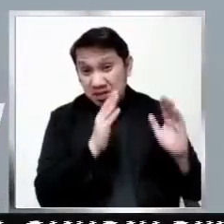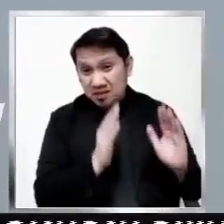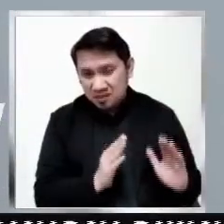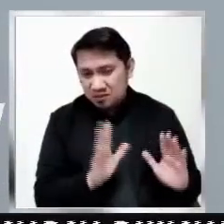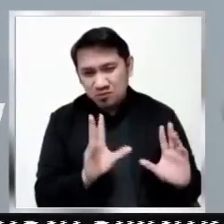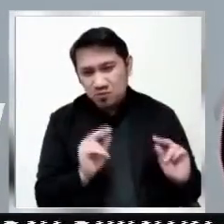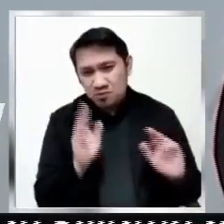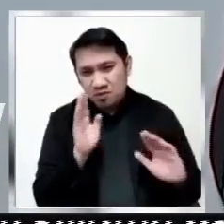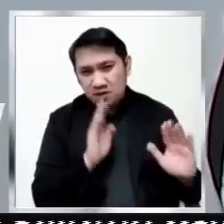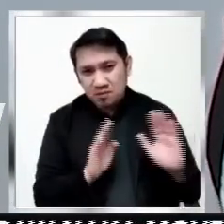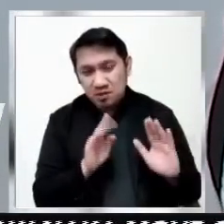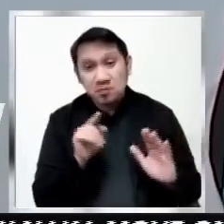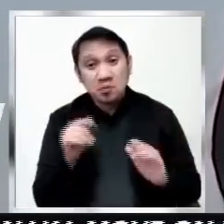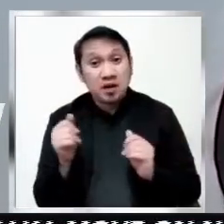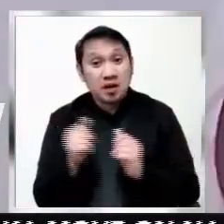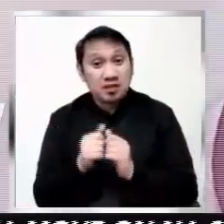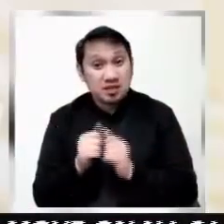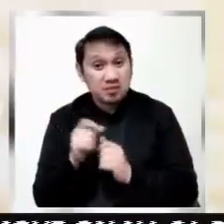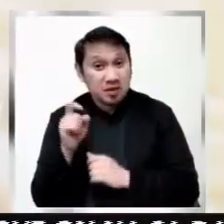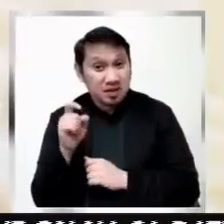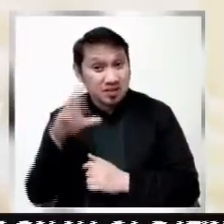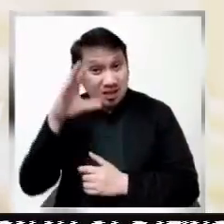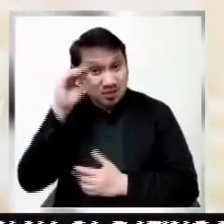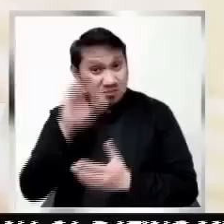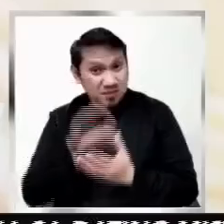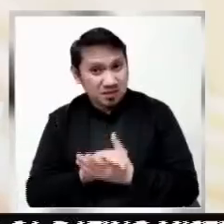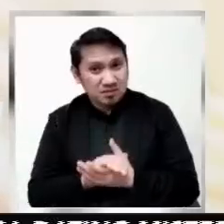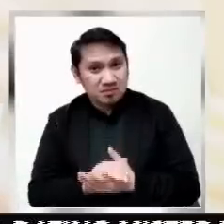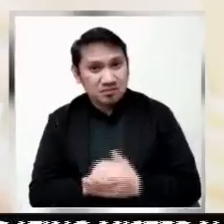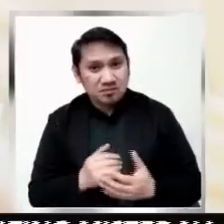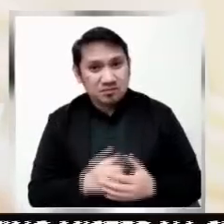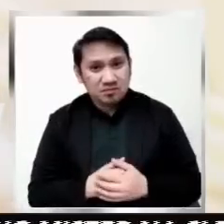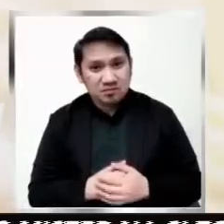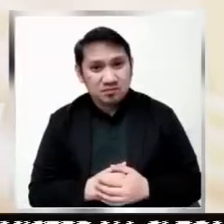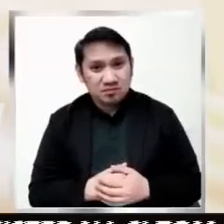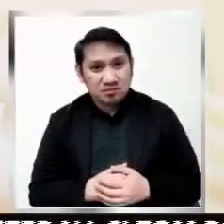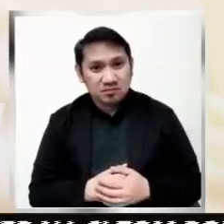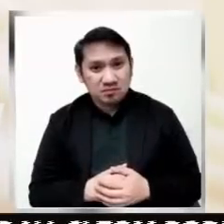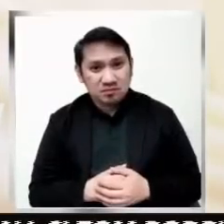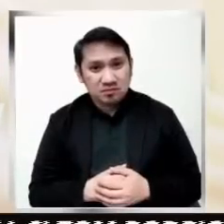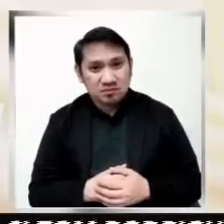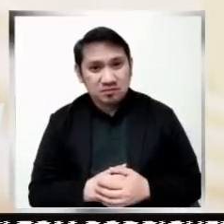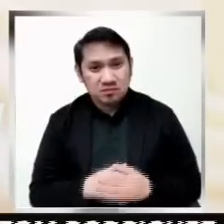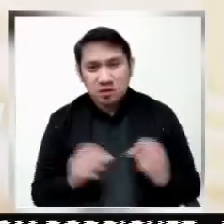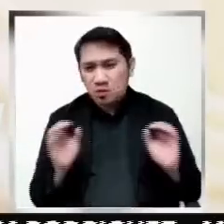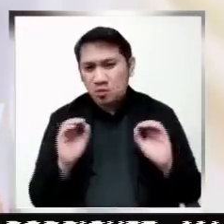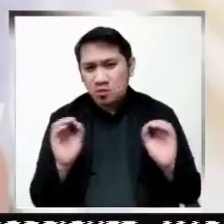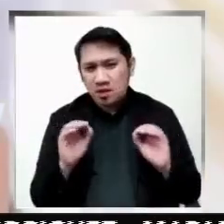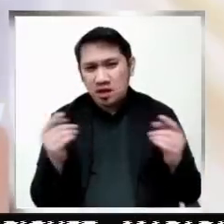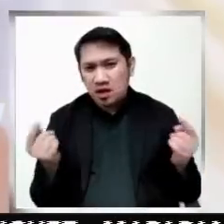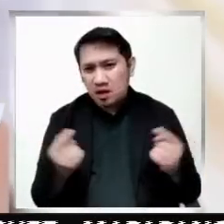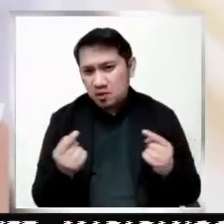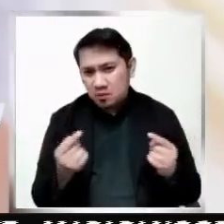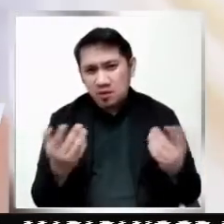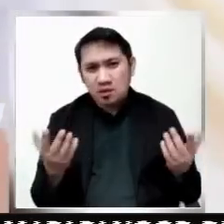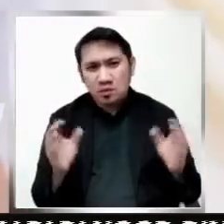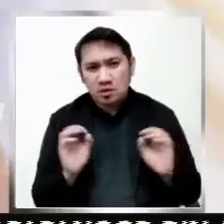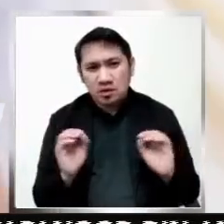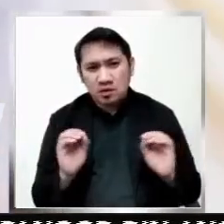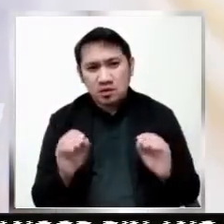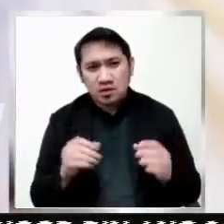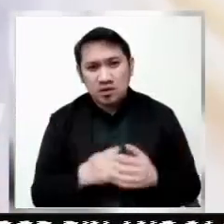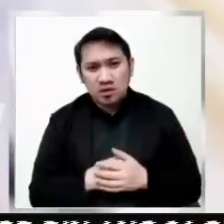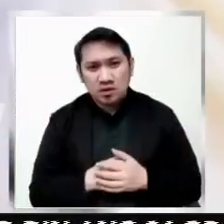ng ex-husband na si Tom Rodriguez. Wala naman pong away na naganap or why. Kumbaga, naghanap lang po